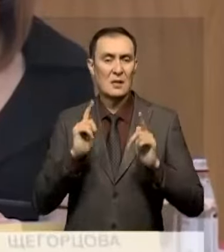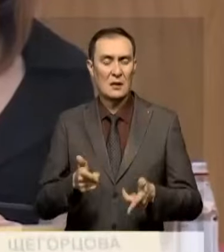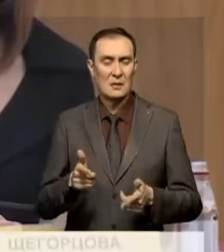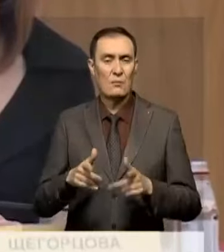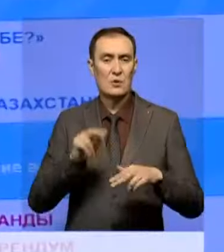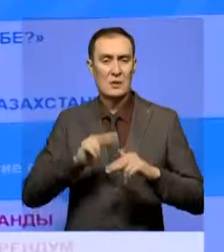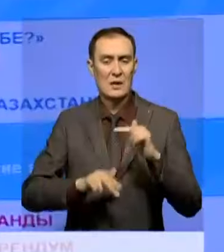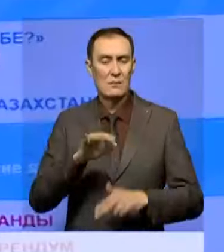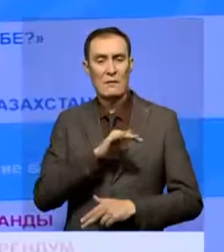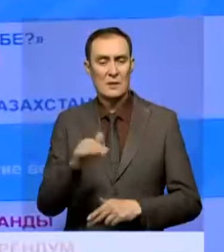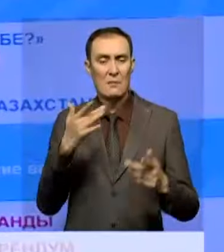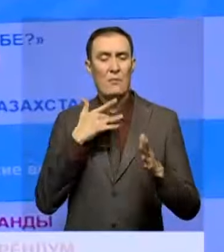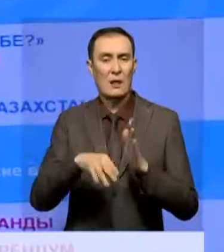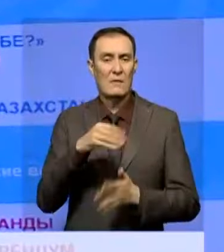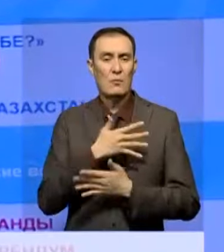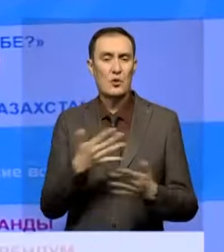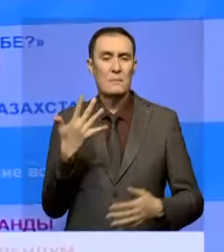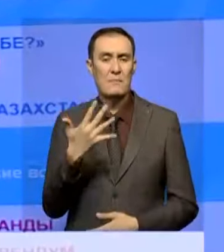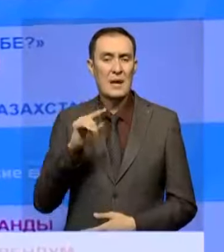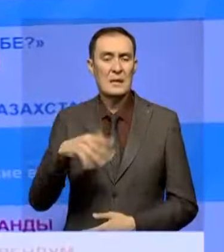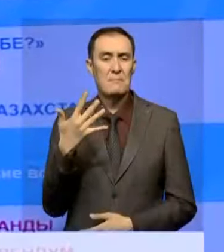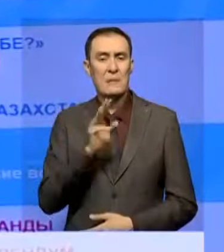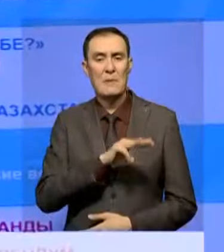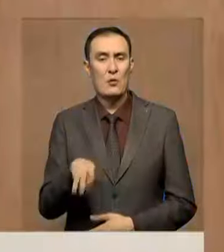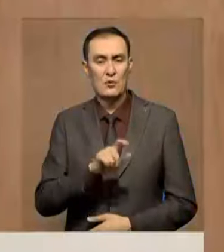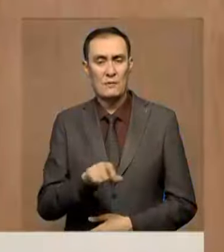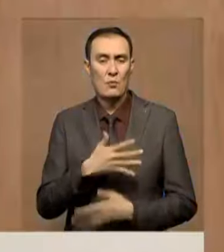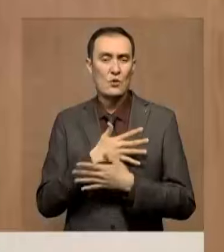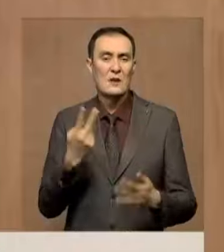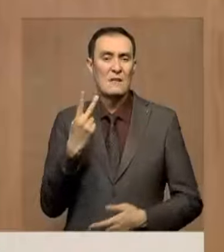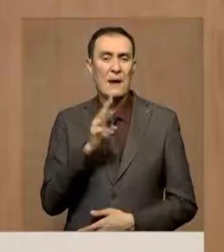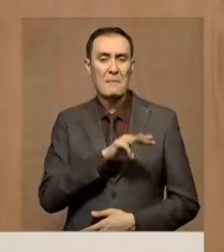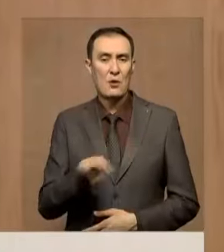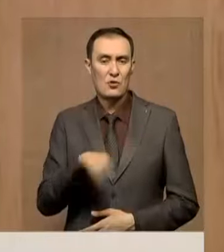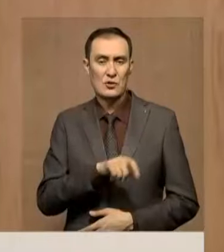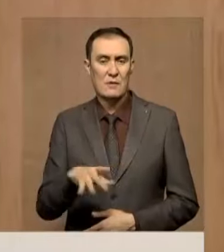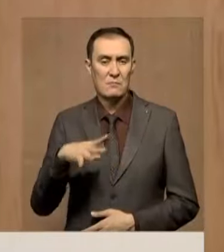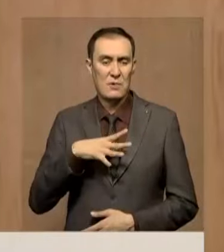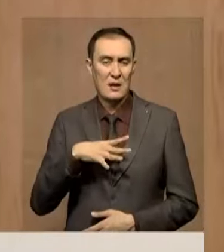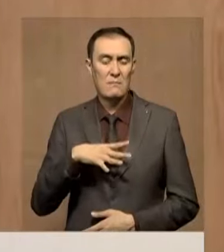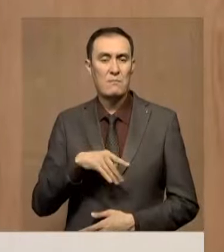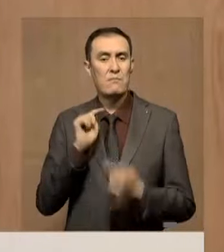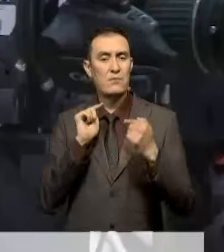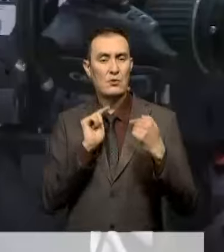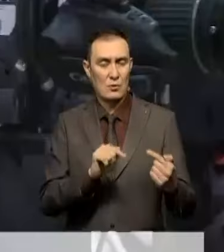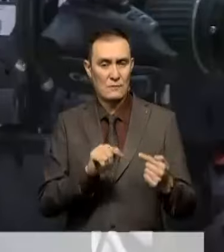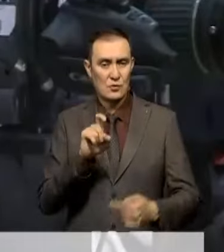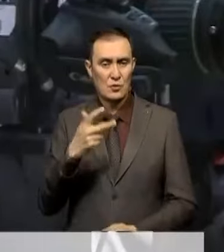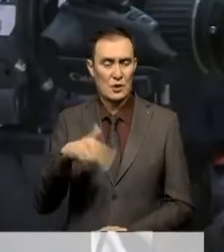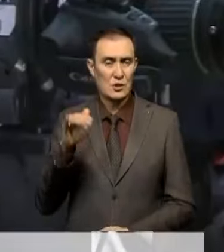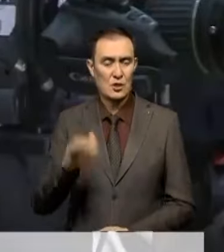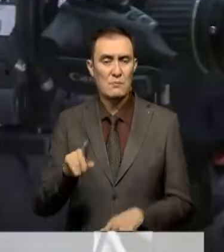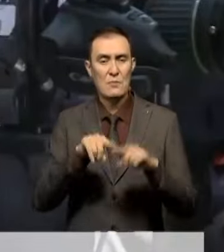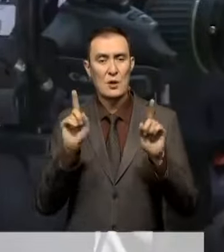по официальным данным, проголосовали более 5,5 миллионов человек. Больше 2 миллионов поставили галочки в графе «Против». 130